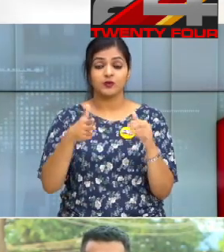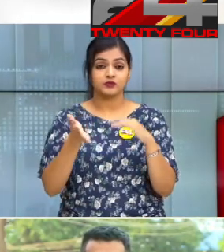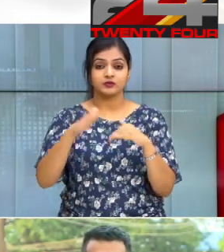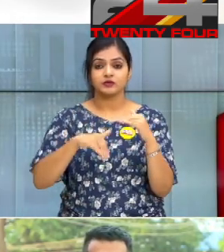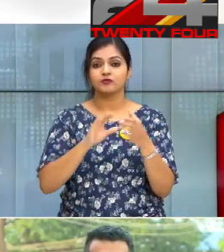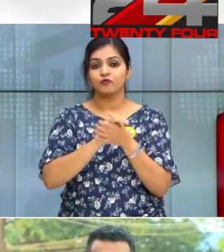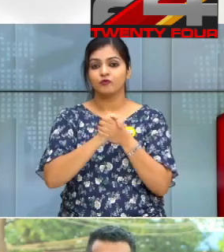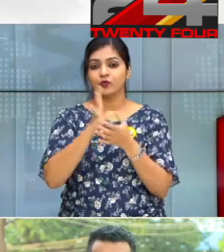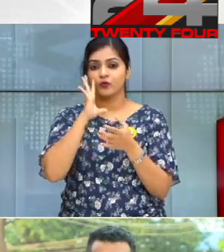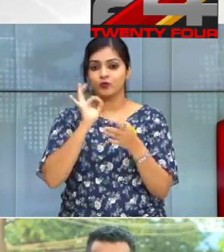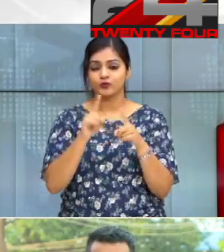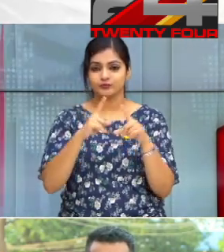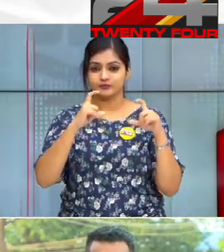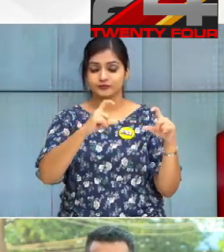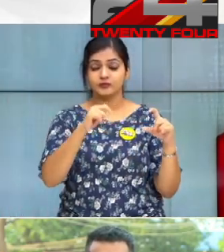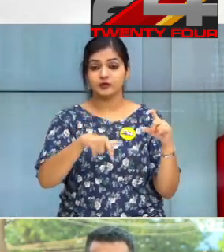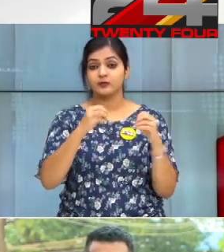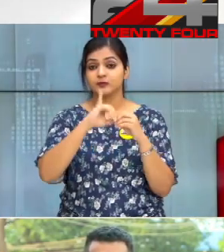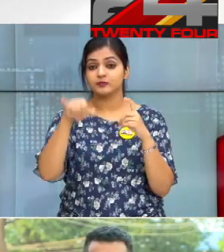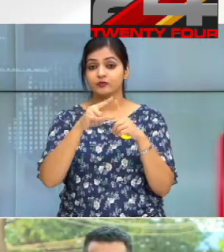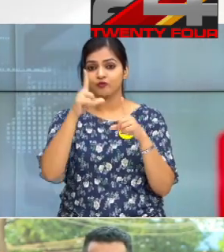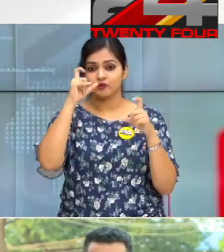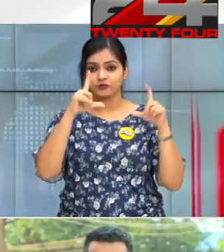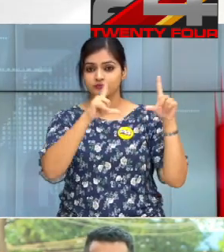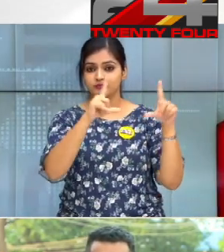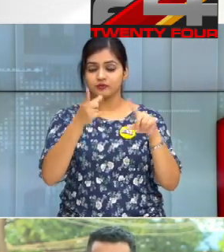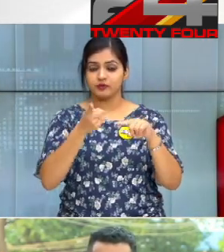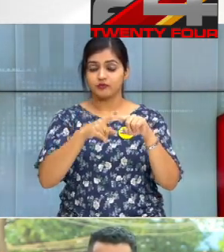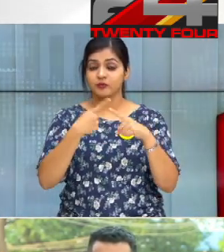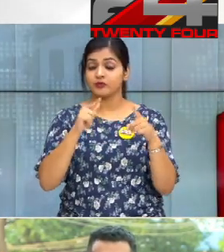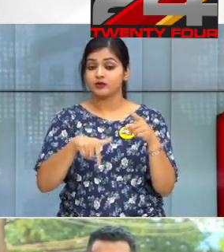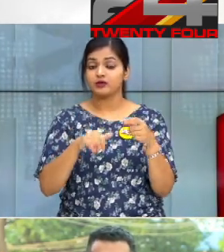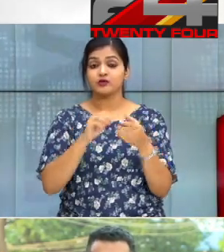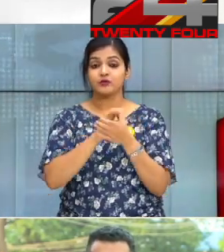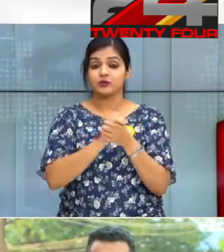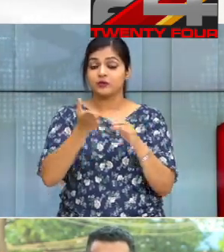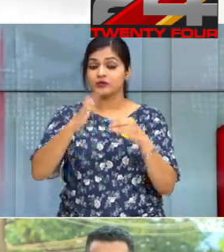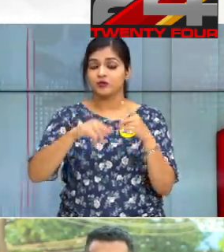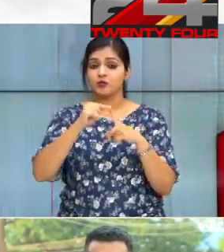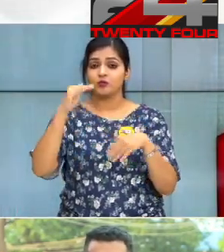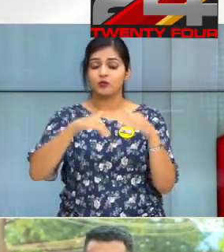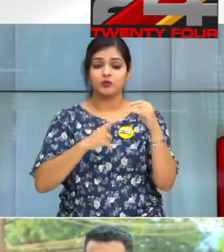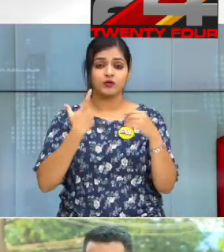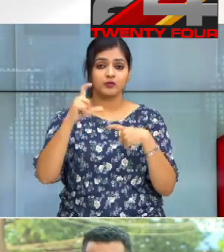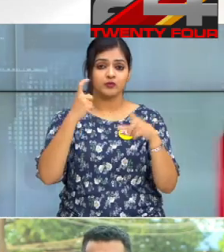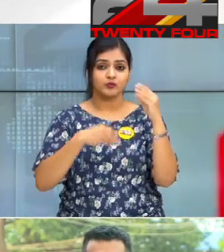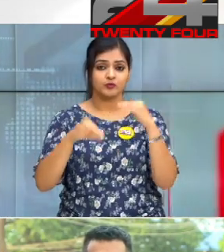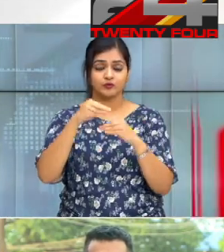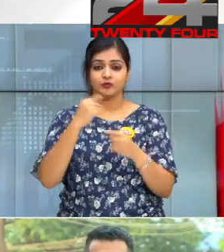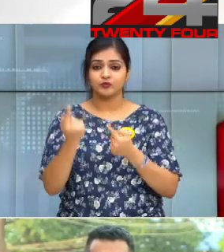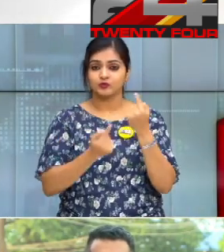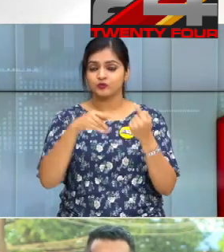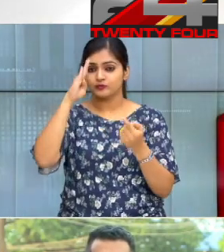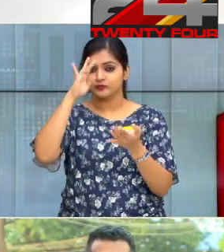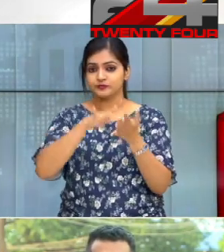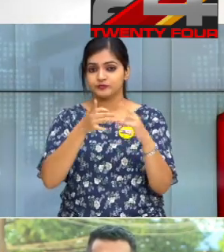എന്ന തലക്കെട്ടോടെയാണ് BJP ഫ്ലെക്സ് ബോർഡുകൾ സ്ഥാപിച്ചതെങ്കിലും അത് സൗഹൃദത്തിനപ്പുറത്തേക്ക് വലിയ രാഷ്ട്രീയ വിവാദമായി മാറുന്ന കാഴ്ചയാണ് ഇന്ന് തൃശ്ശൂരിൽ